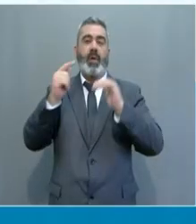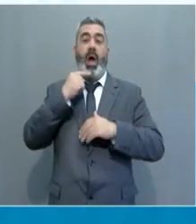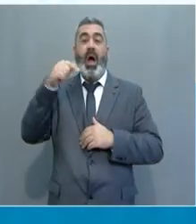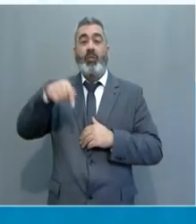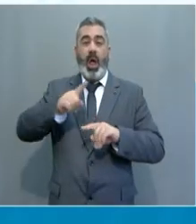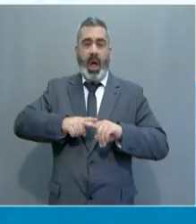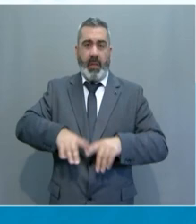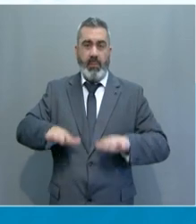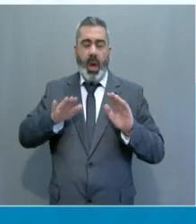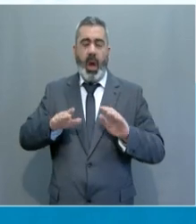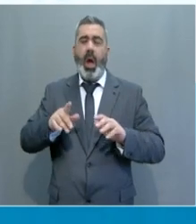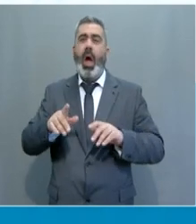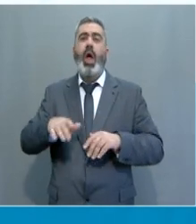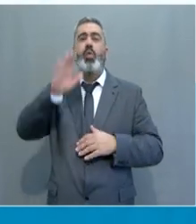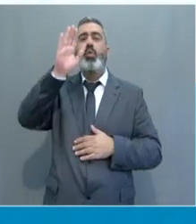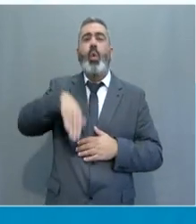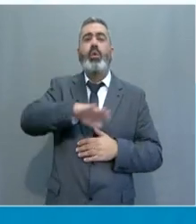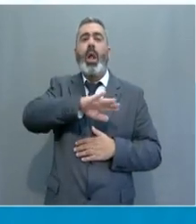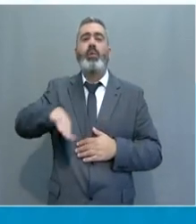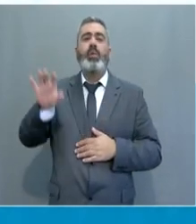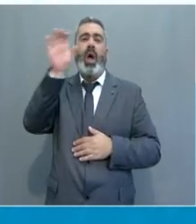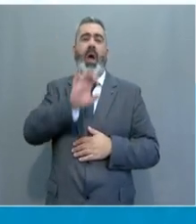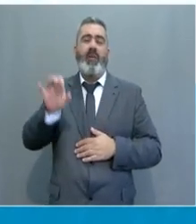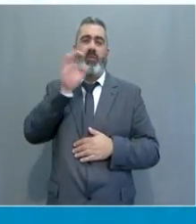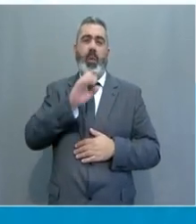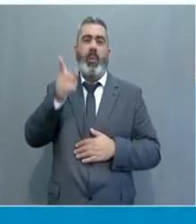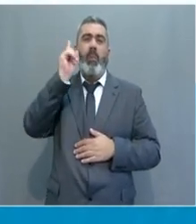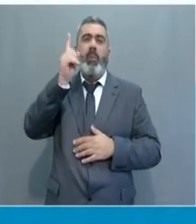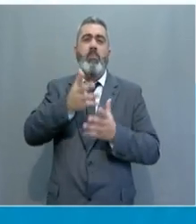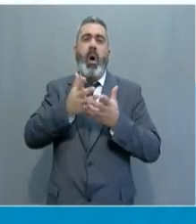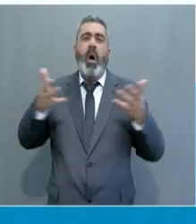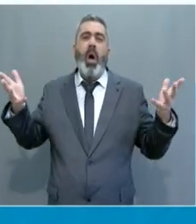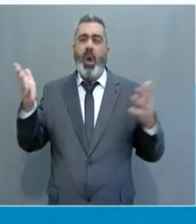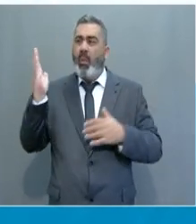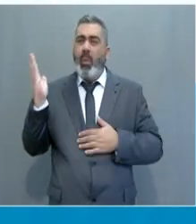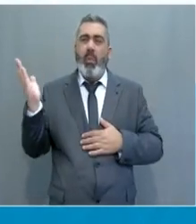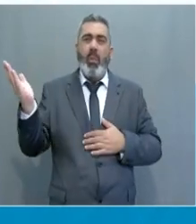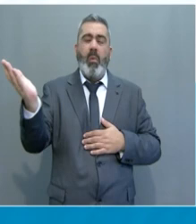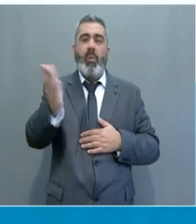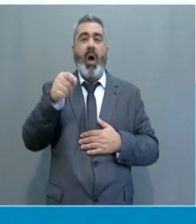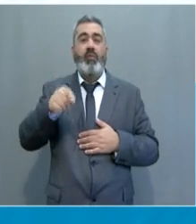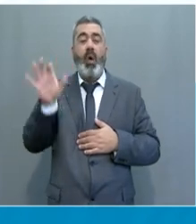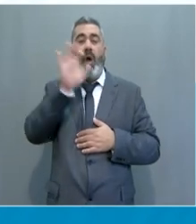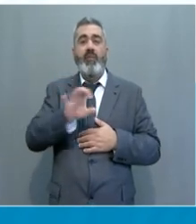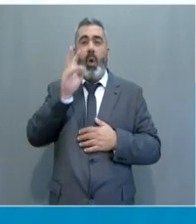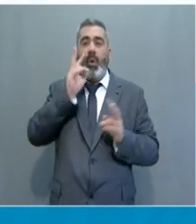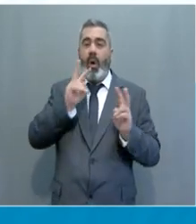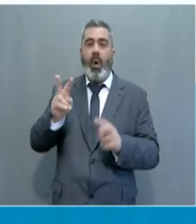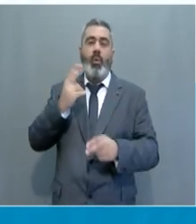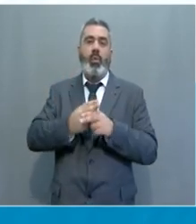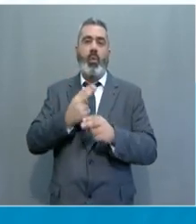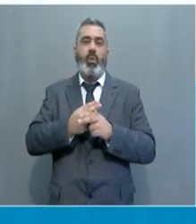πάρκο στην νοτιοανατολική Ευρώπη, ένα από τα μεγαλύτερα στην Ευρώπη συνολικά.